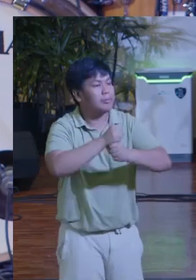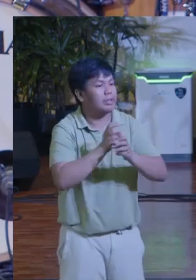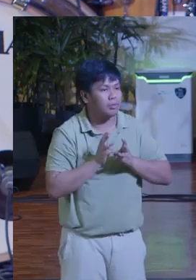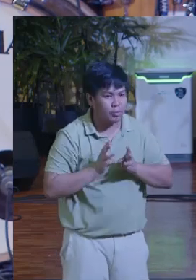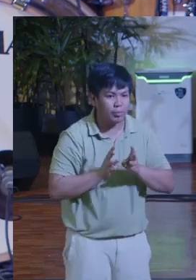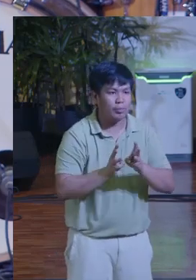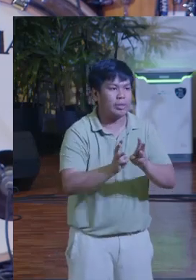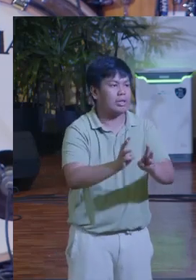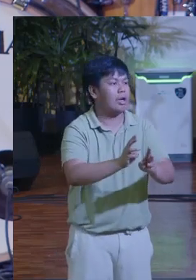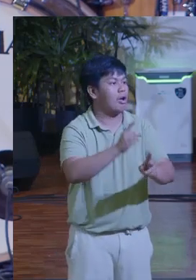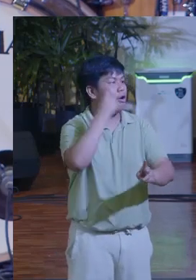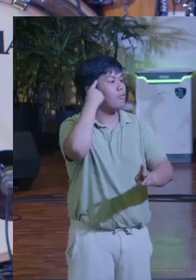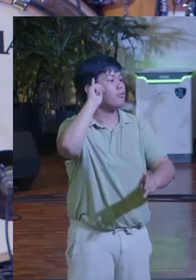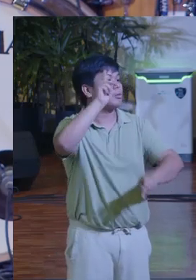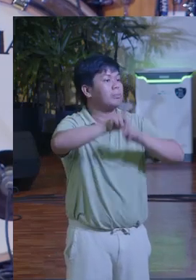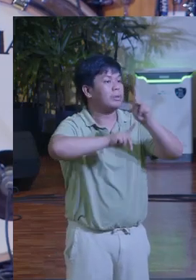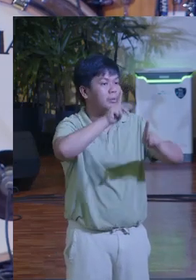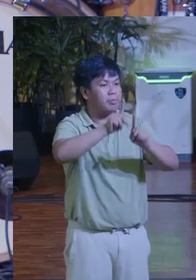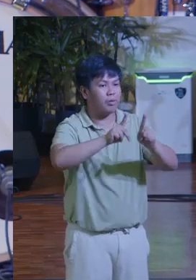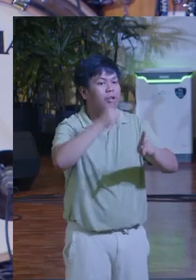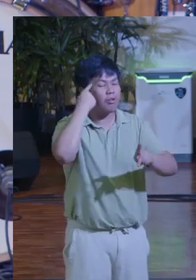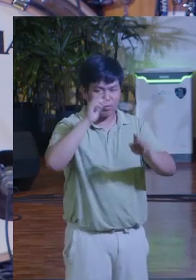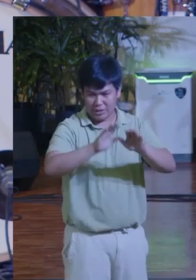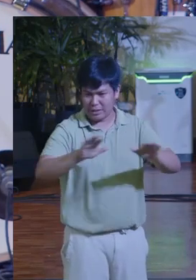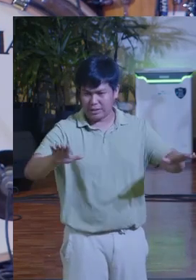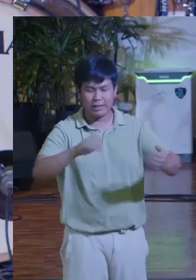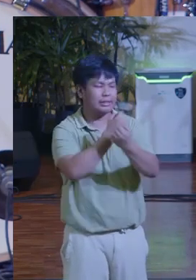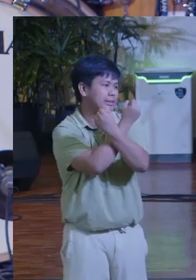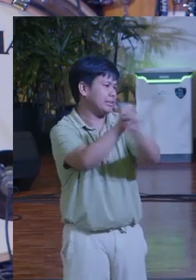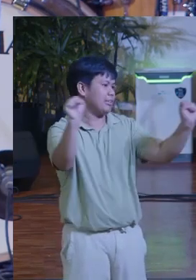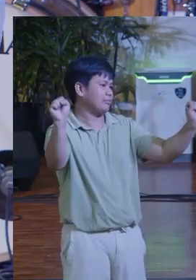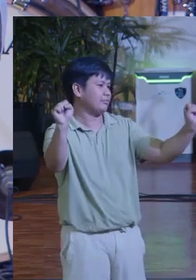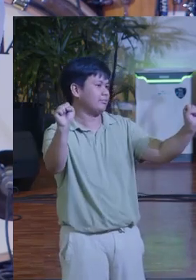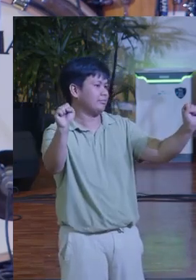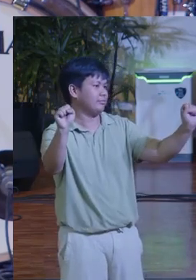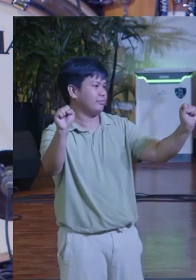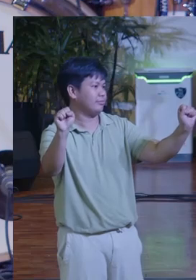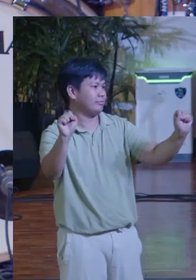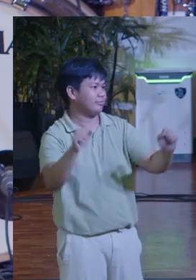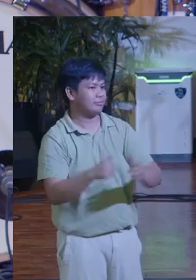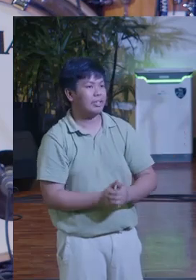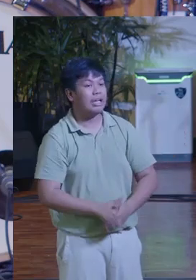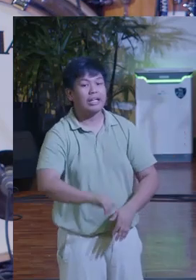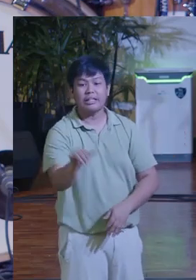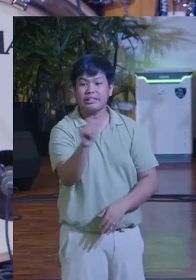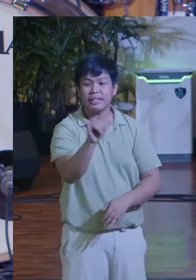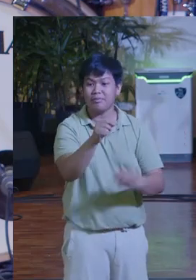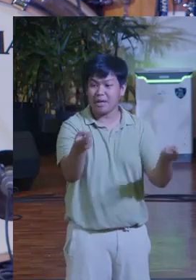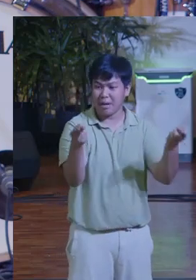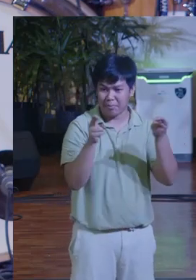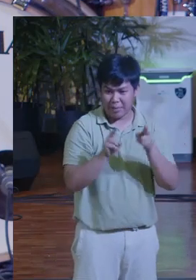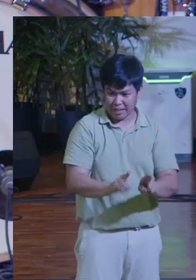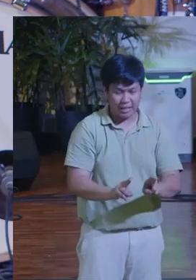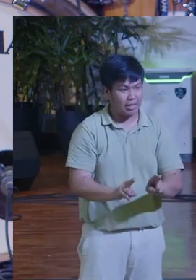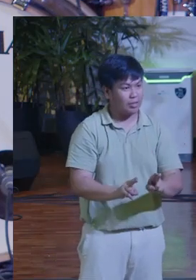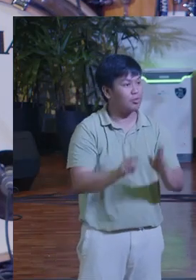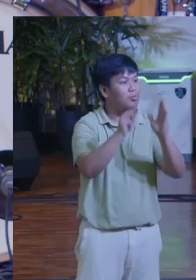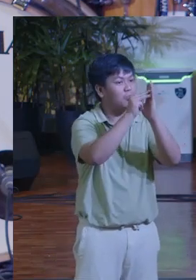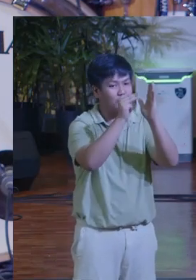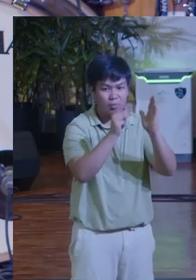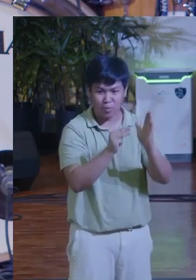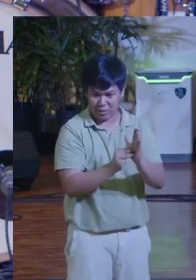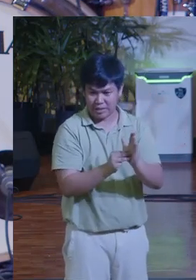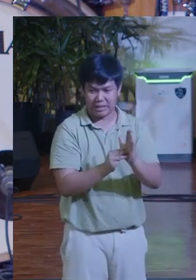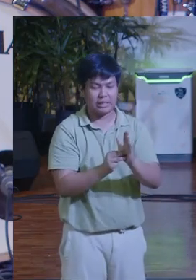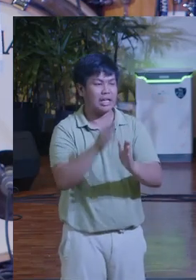kanyang kaligtasan at ng kanyang kahabagan. Ganun po ang nangyari sa 3 babae na ito.